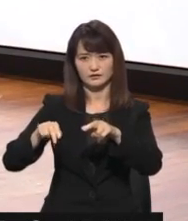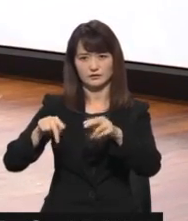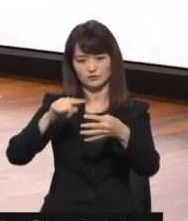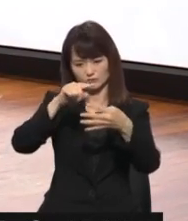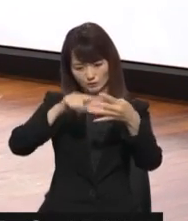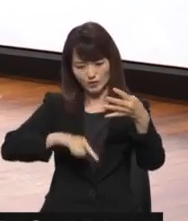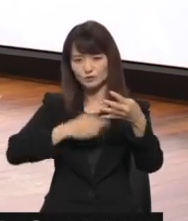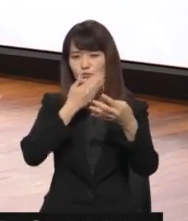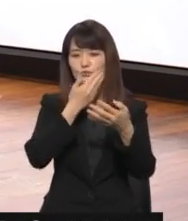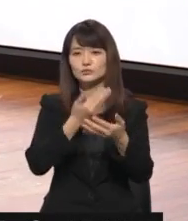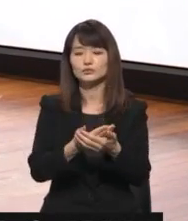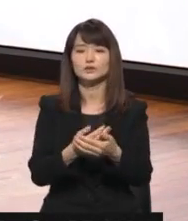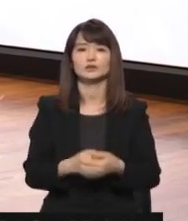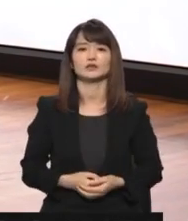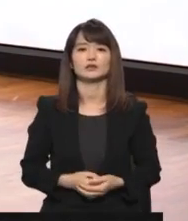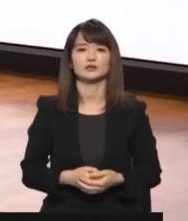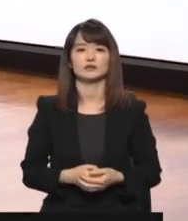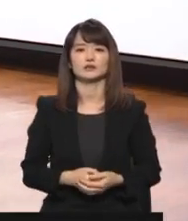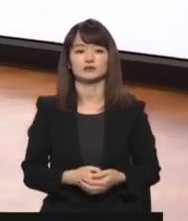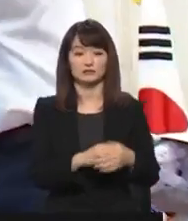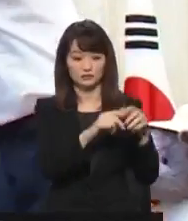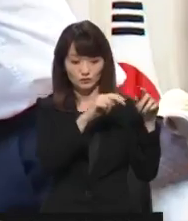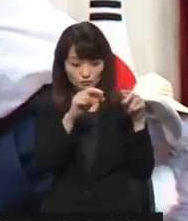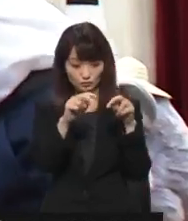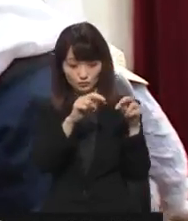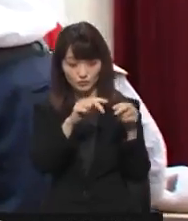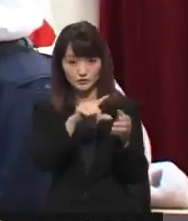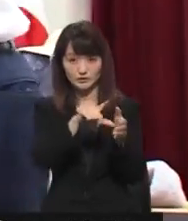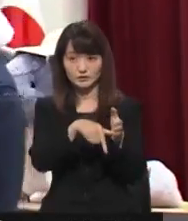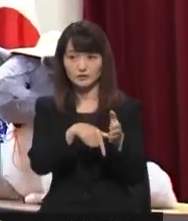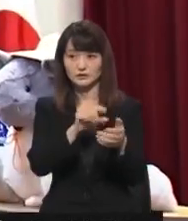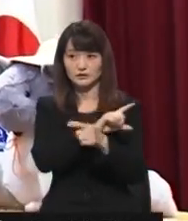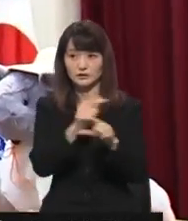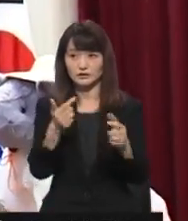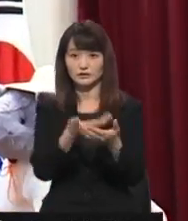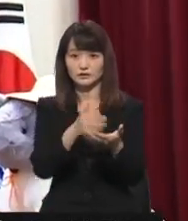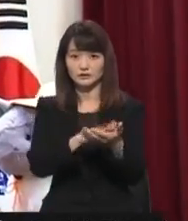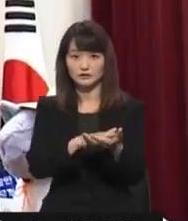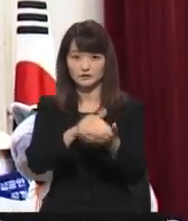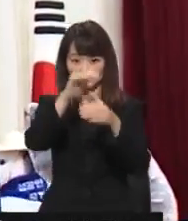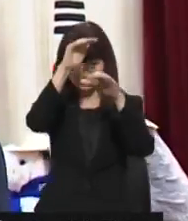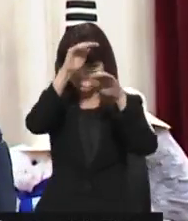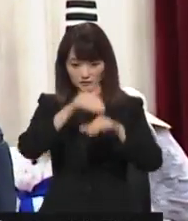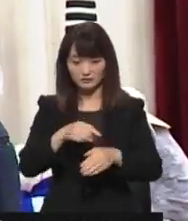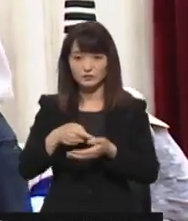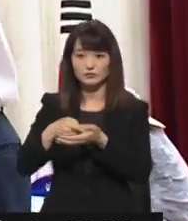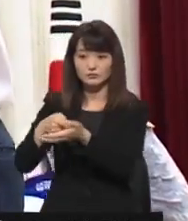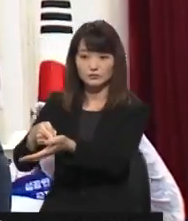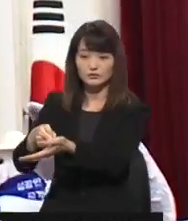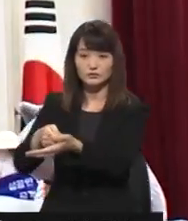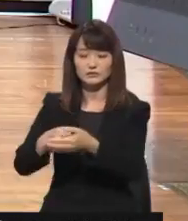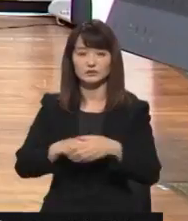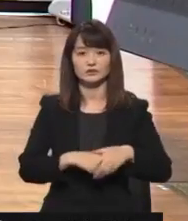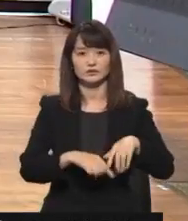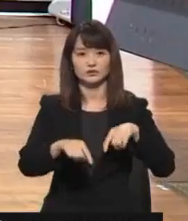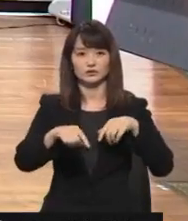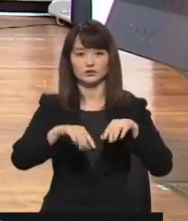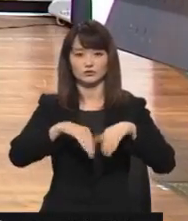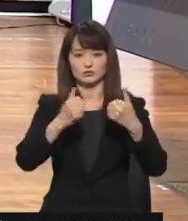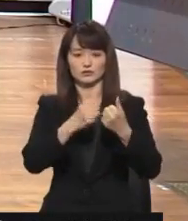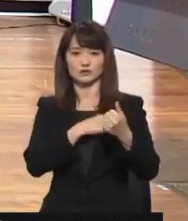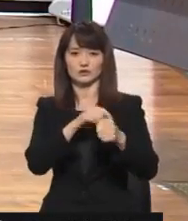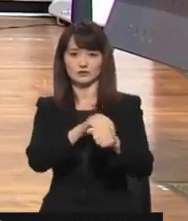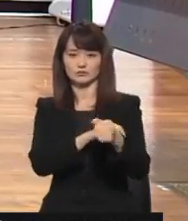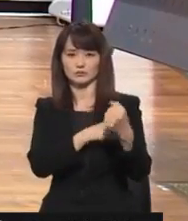과연 그 토론에서 어여 여러가지 그 이 제가 역시나 안에서도 제안 드렸던 국회의원 면책특권 제안 이라던지